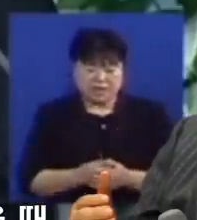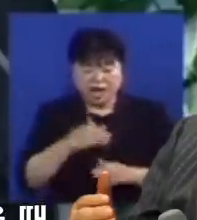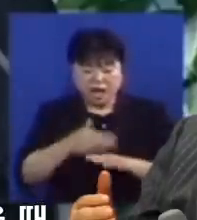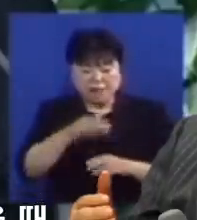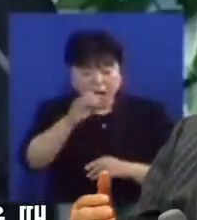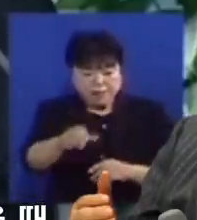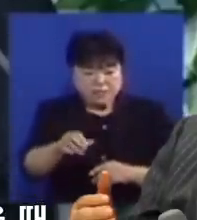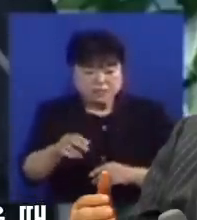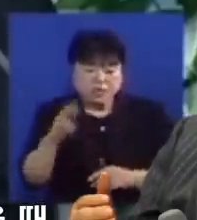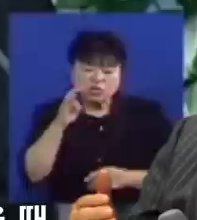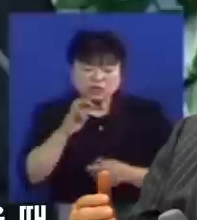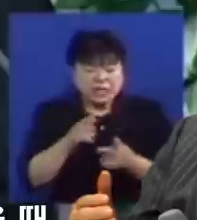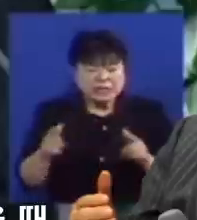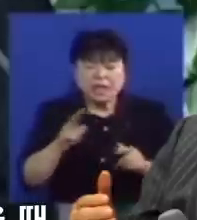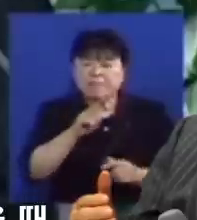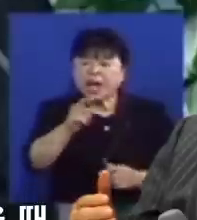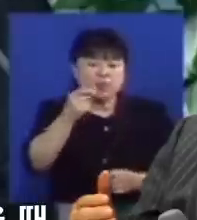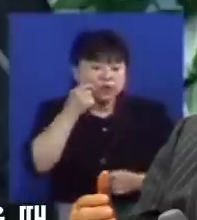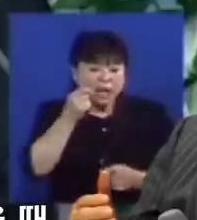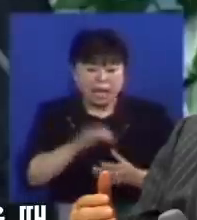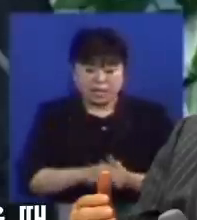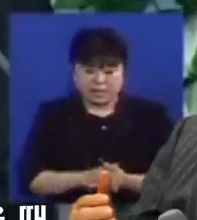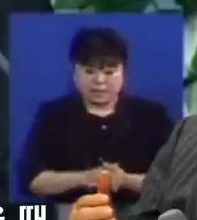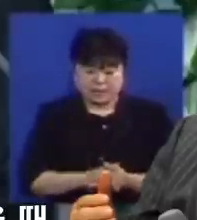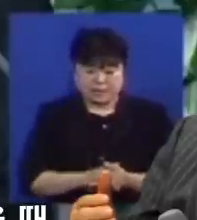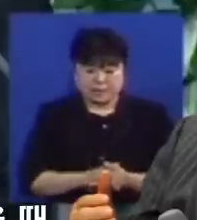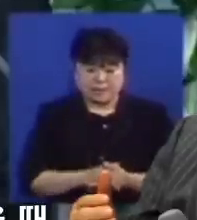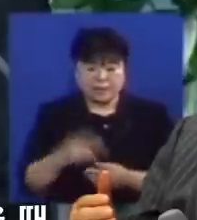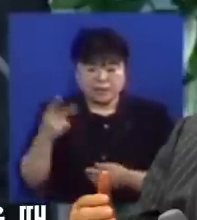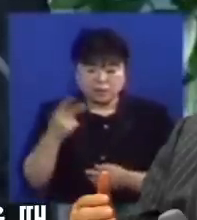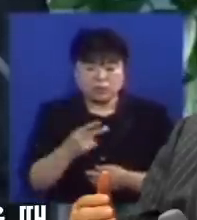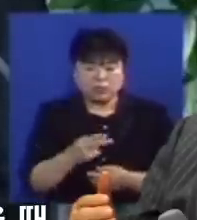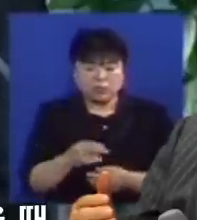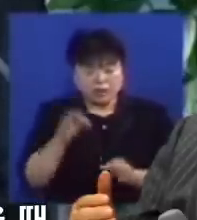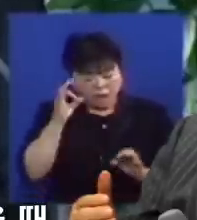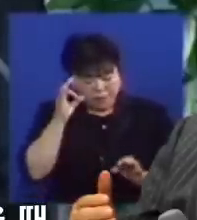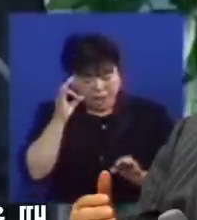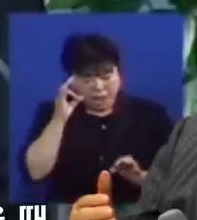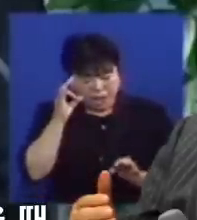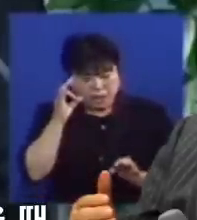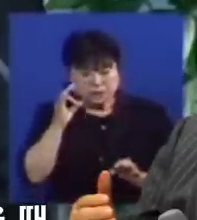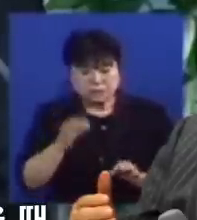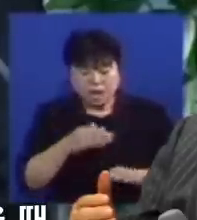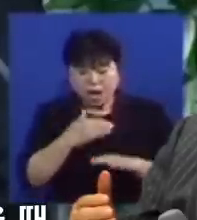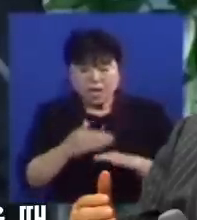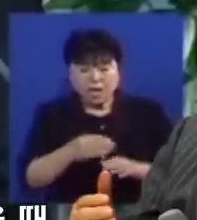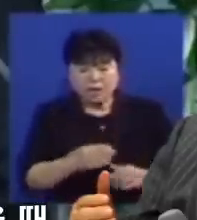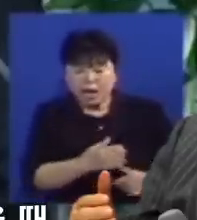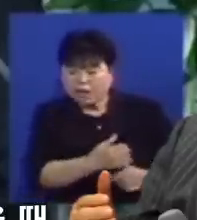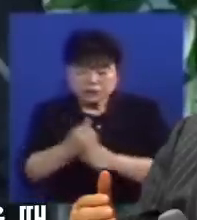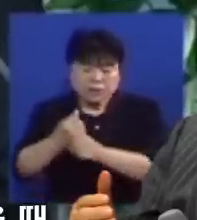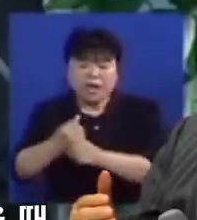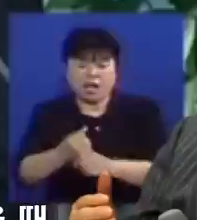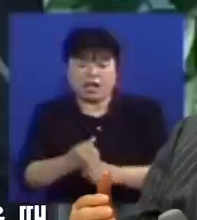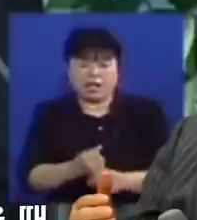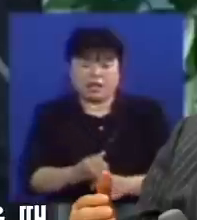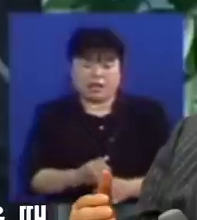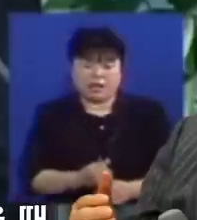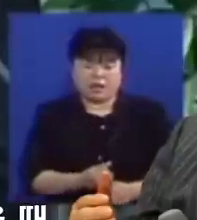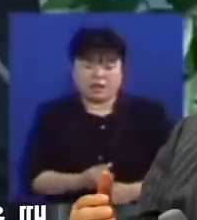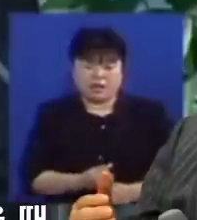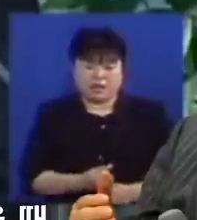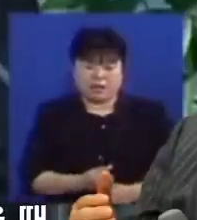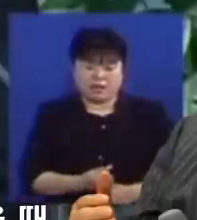나는 율락여가 아니라는 말도 못하겠고, 또 아무 말도 안 하고 있으면 율락여가 돼서 그 깡패에게 끌려가서